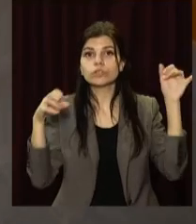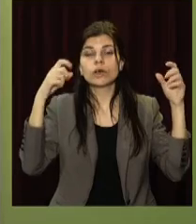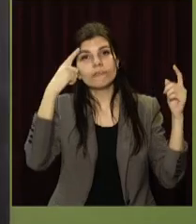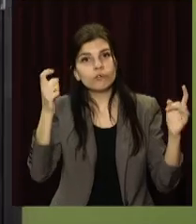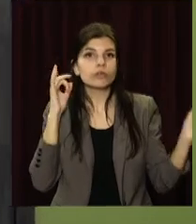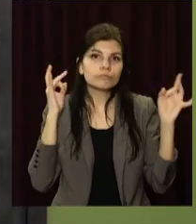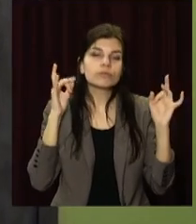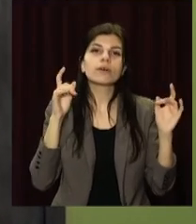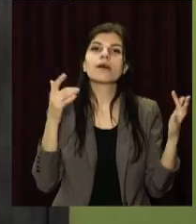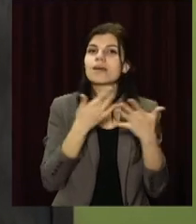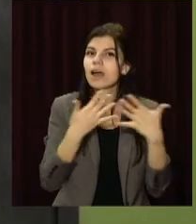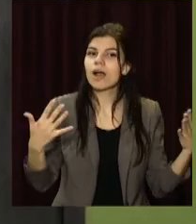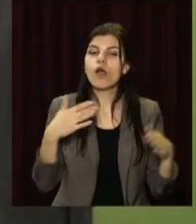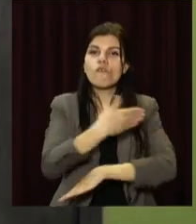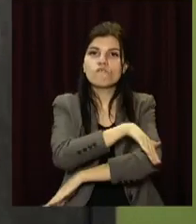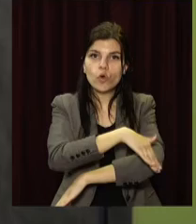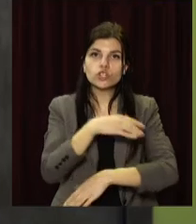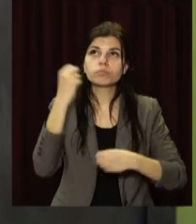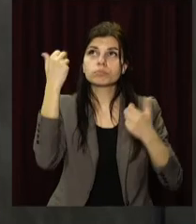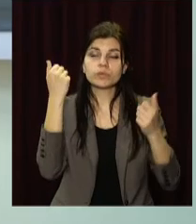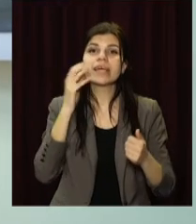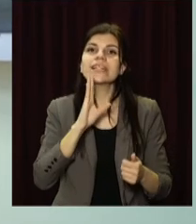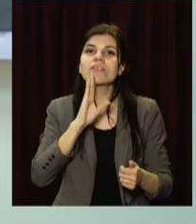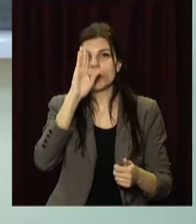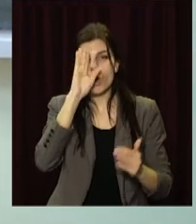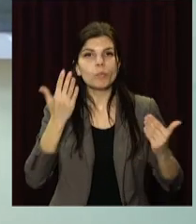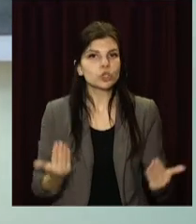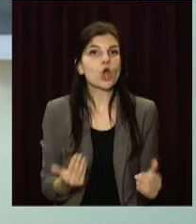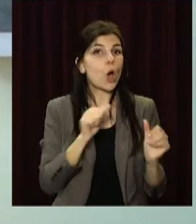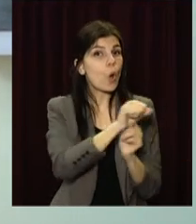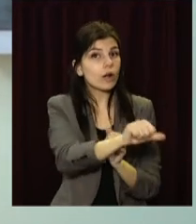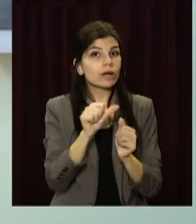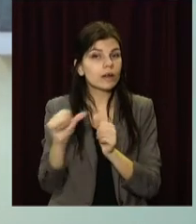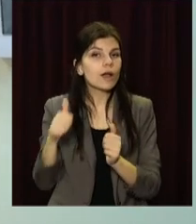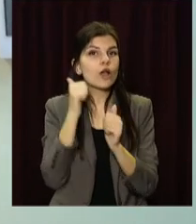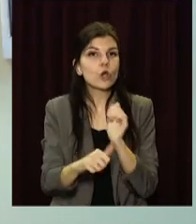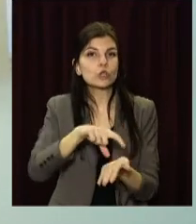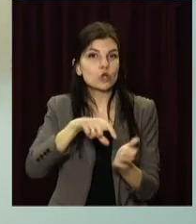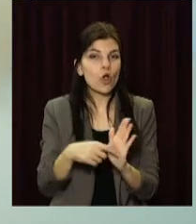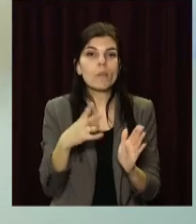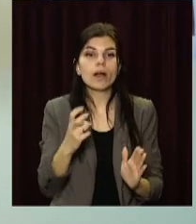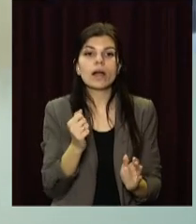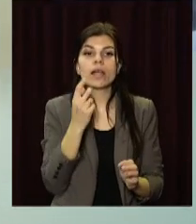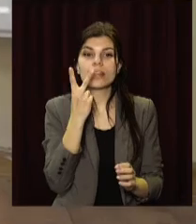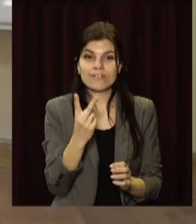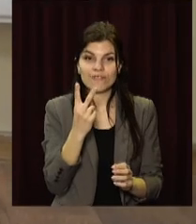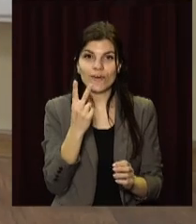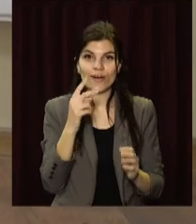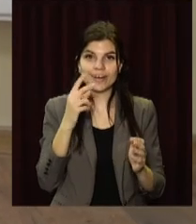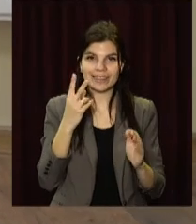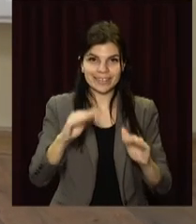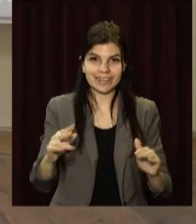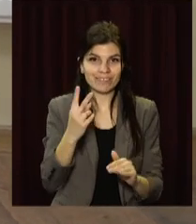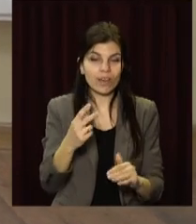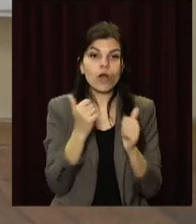оповіщення, вуличні датчики руху. Дівчатка та хлопчики житимуть окремо, кожна кімната – на 2 вихованців. Поряд із